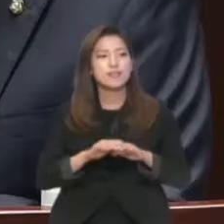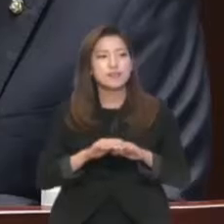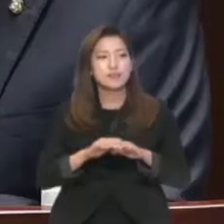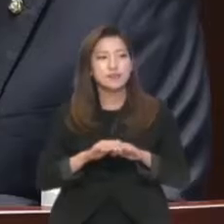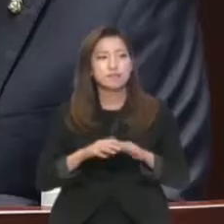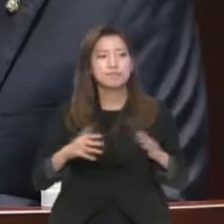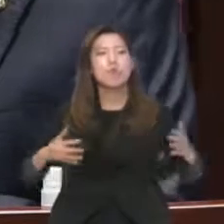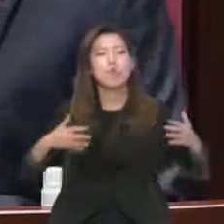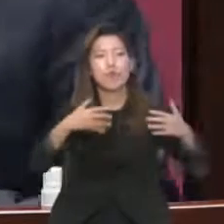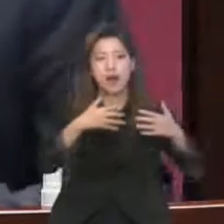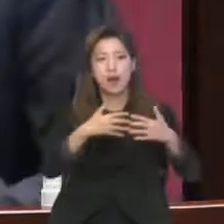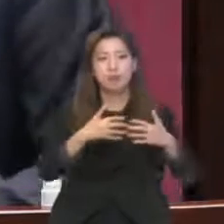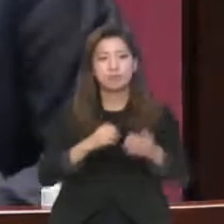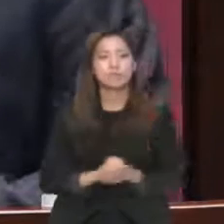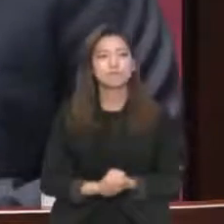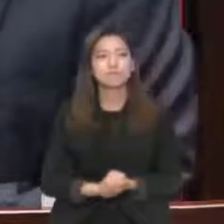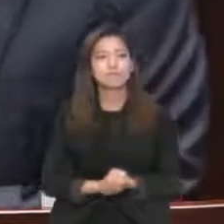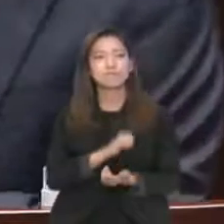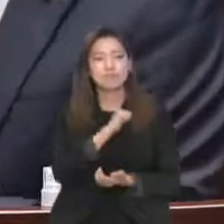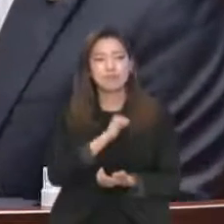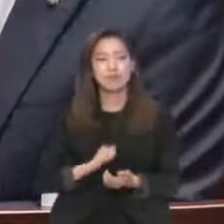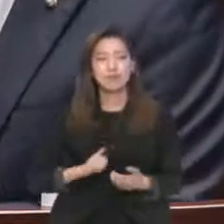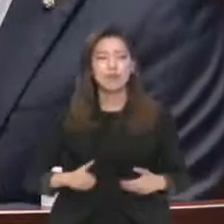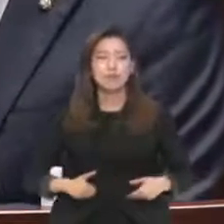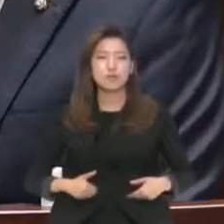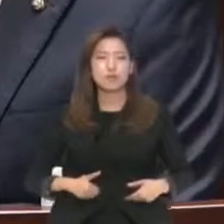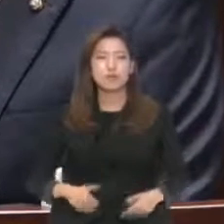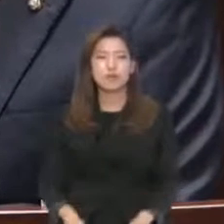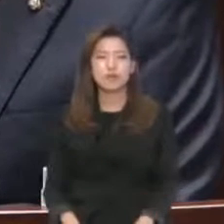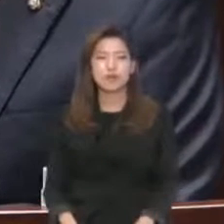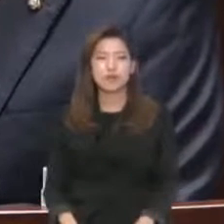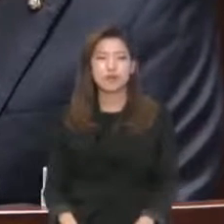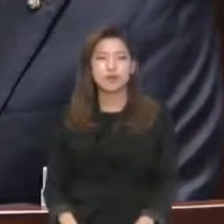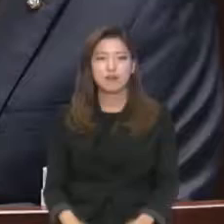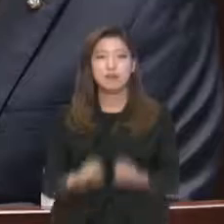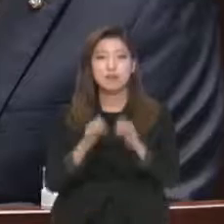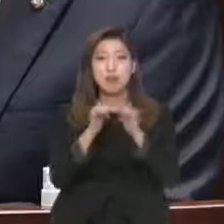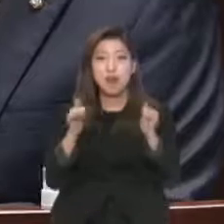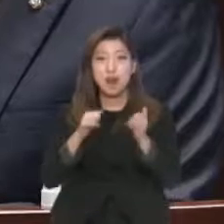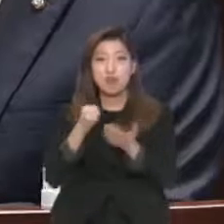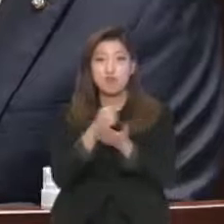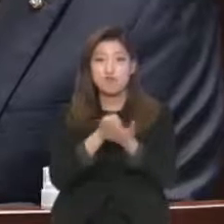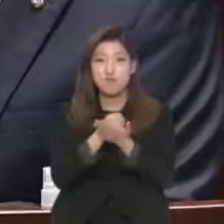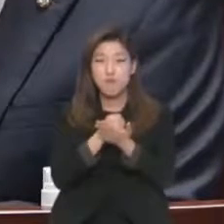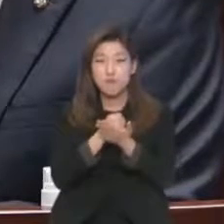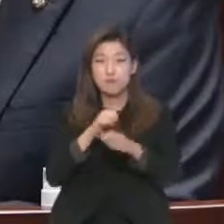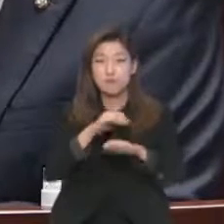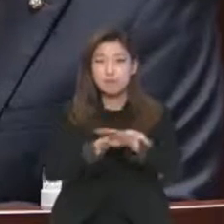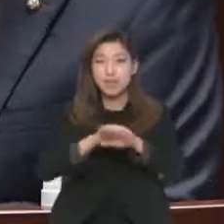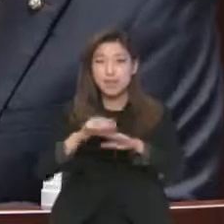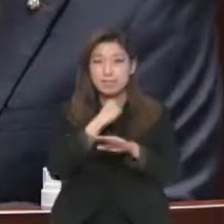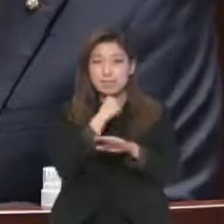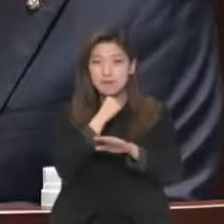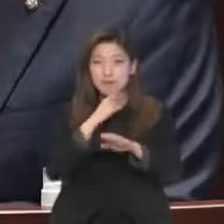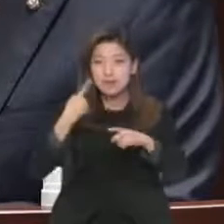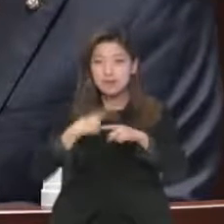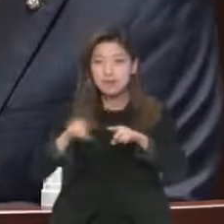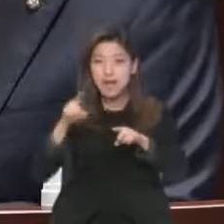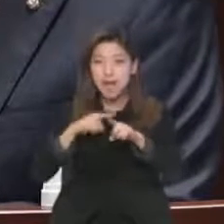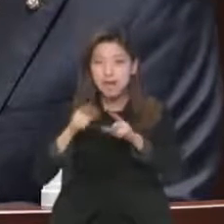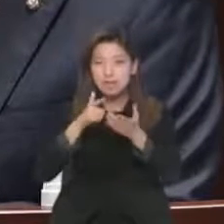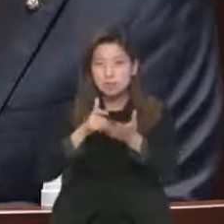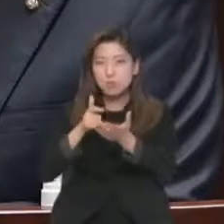사람의 그 운명을 좌우하는 것이 총각할만이 아니라 부드러운 혀일 수도 있는 거 아니겠습니까?